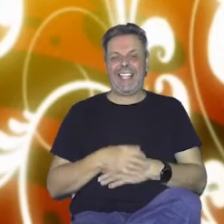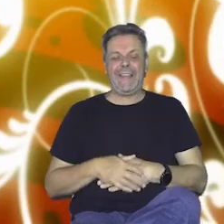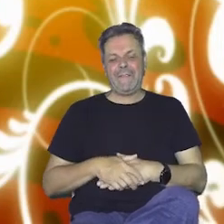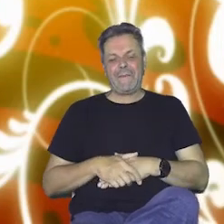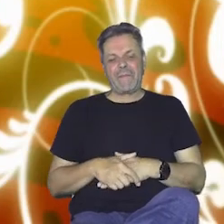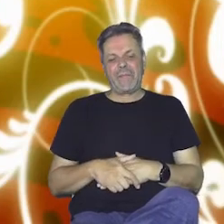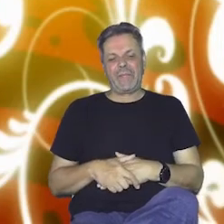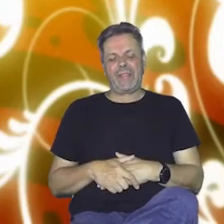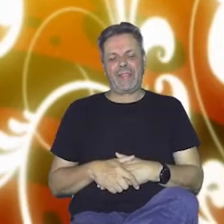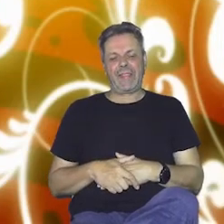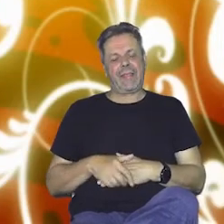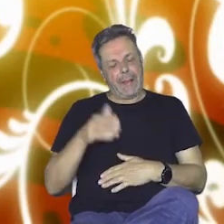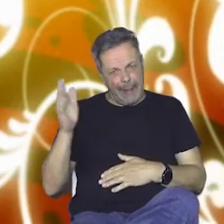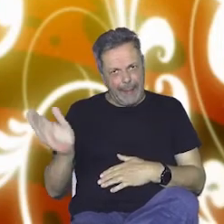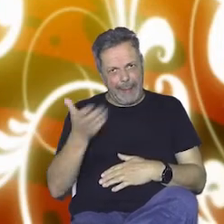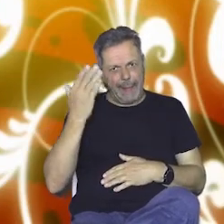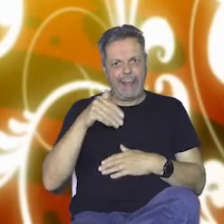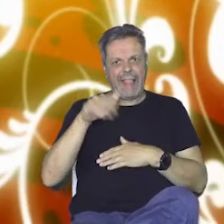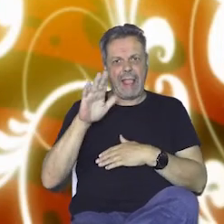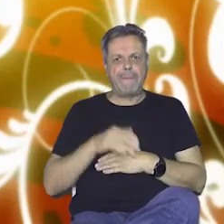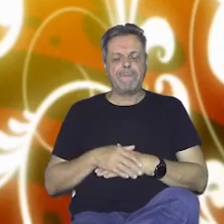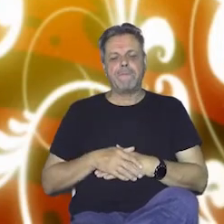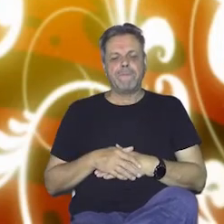Idemo dalje. Idemo dalje. Idemo dalje.